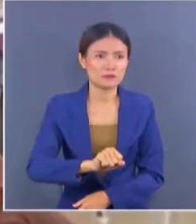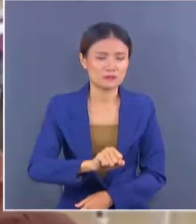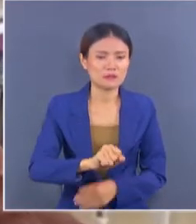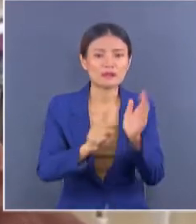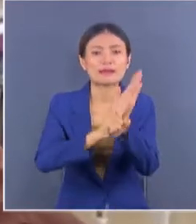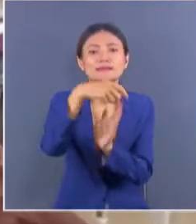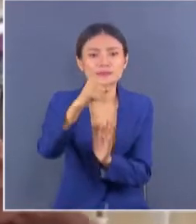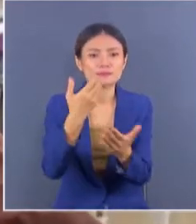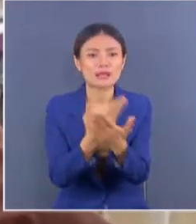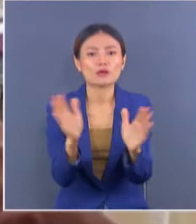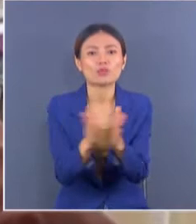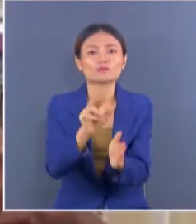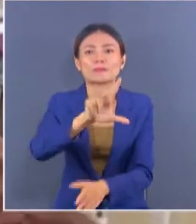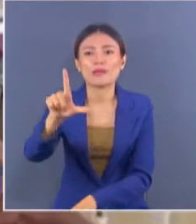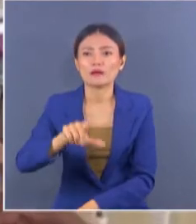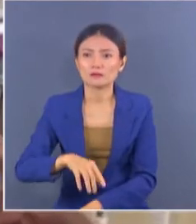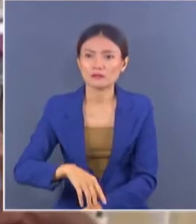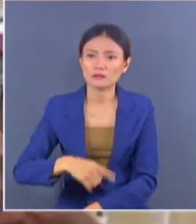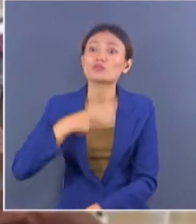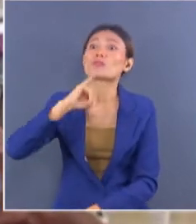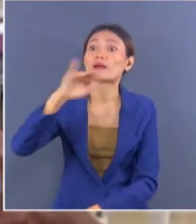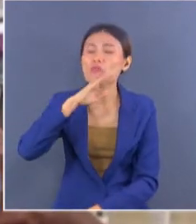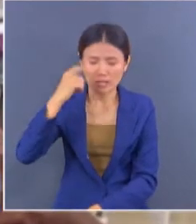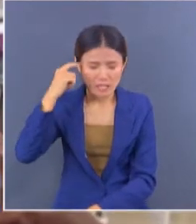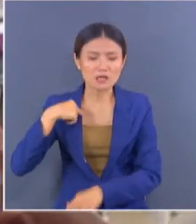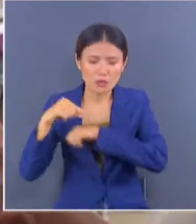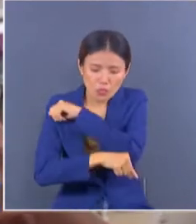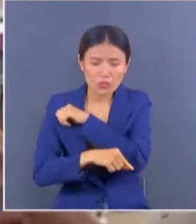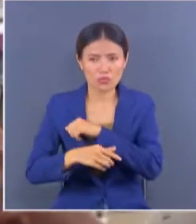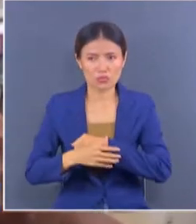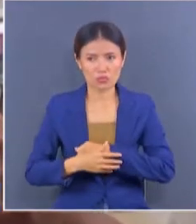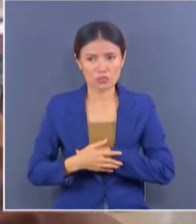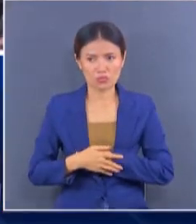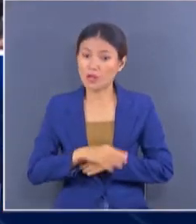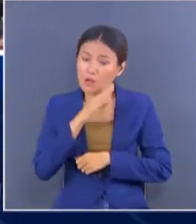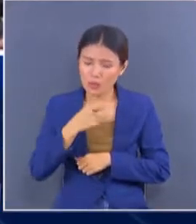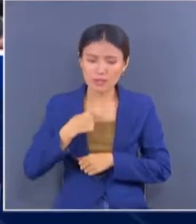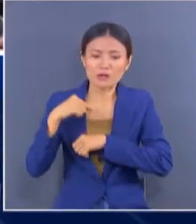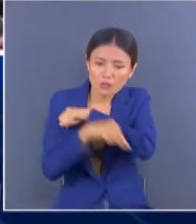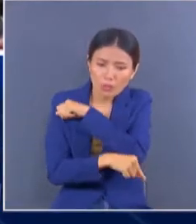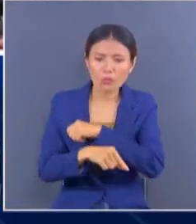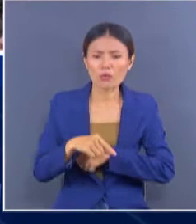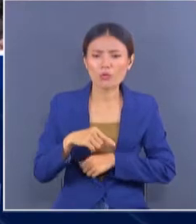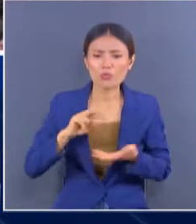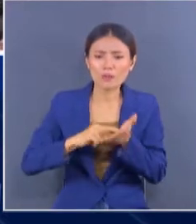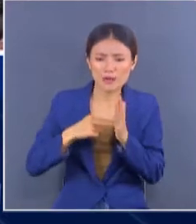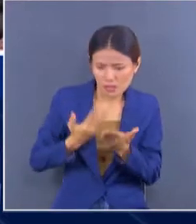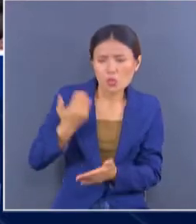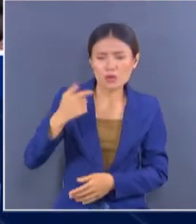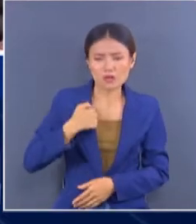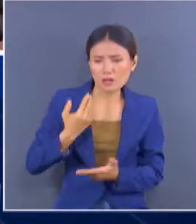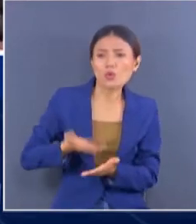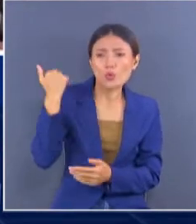เนี่ยฮะแล้วเขาบอกว่าโปกงโปรแกรมอะไรโกงบ่อนเนี่ยเขาบอกถ้ามีจริงเนี่ยโอ้ยเขารวยกันไปหมดแล้วเขาว่าอย่างนี ้